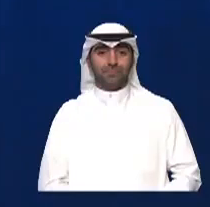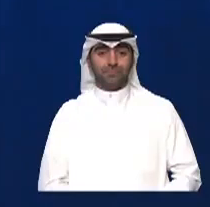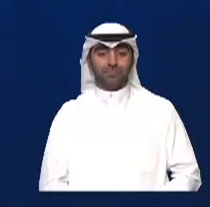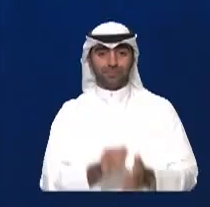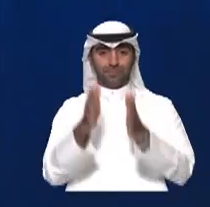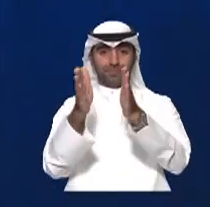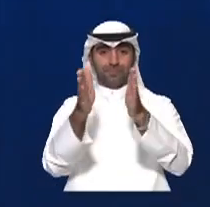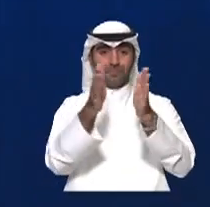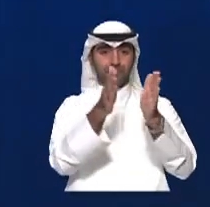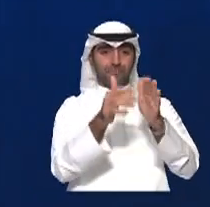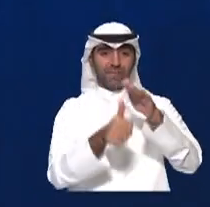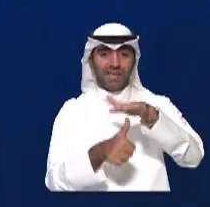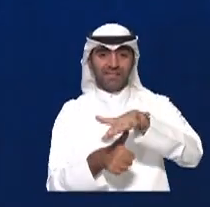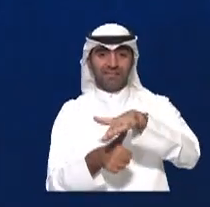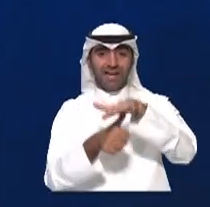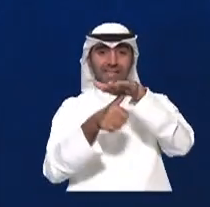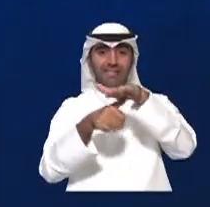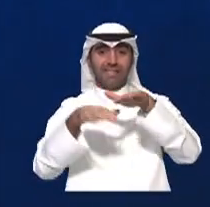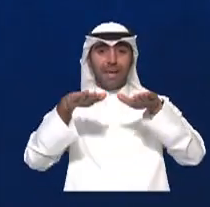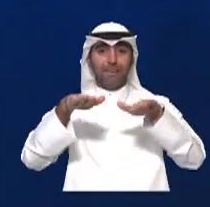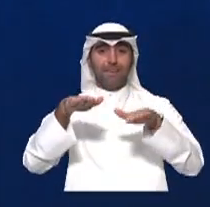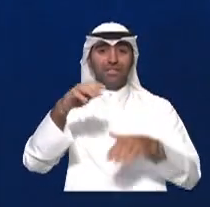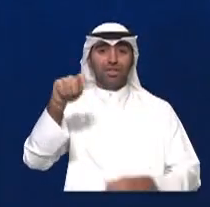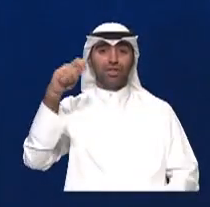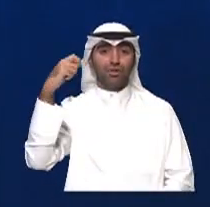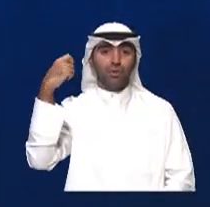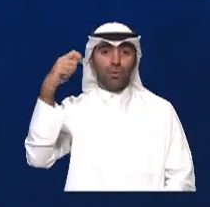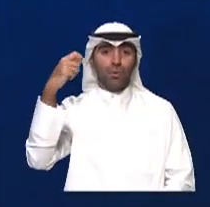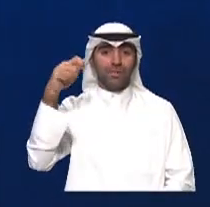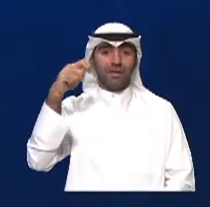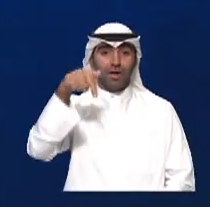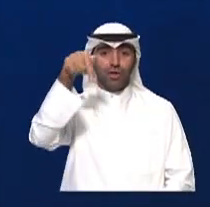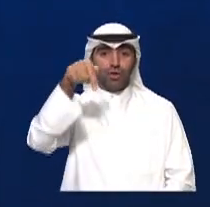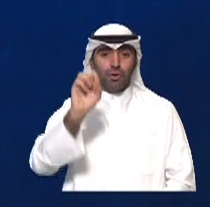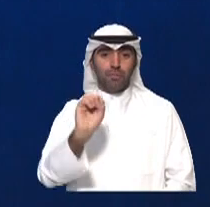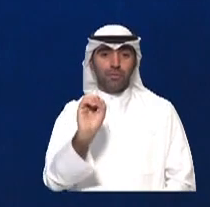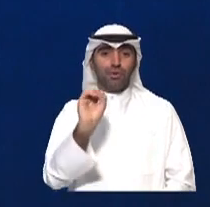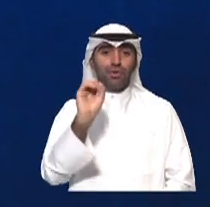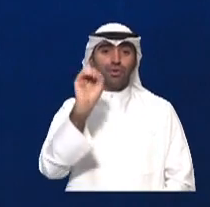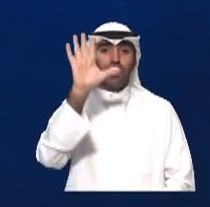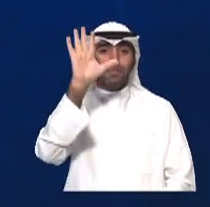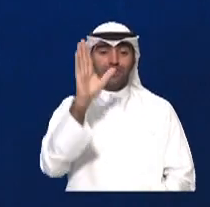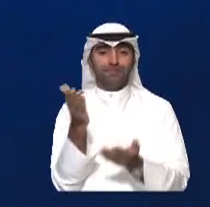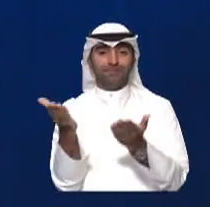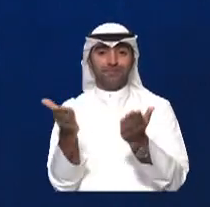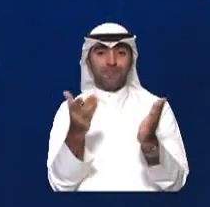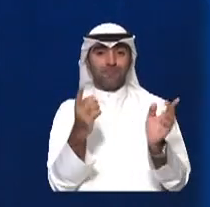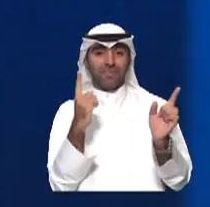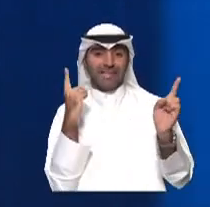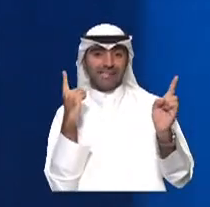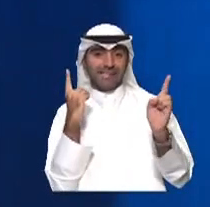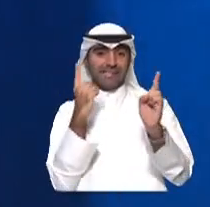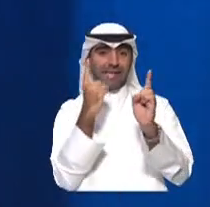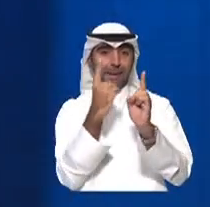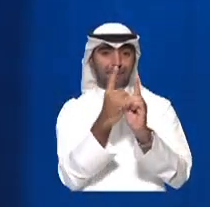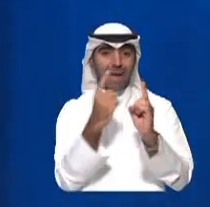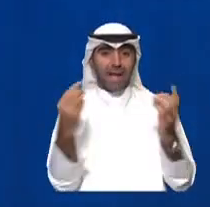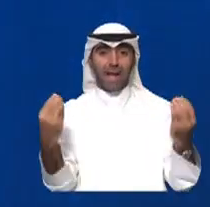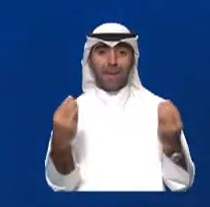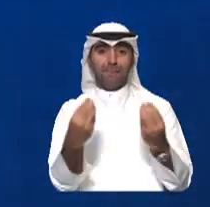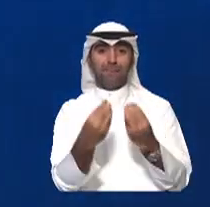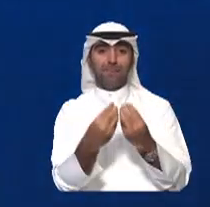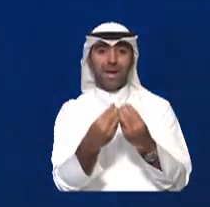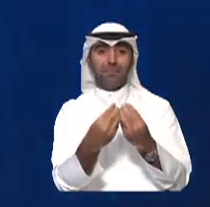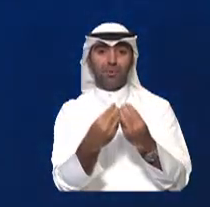استقبل سمو الشيخ صباح خالد الحمد الصباح رئيس مجلس الوزراء في قصر بيان اليوم سفيرة الجمهورية الفرنسية الصديقة آن